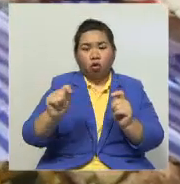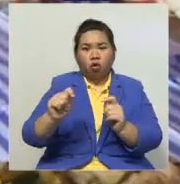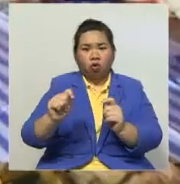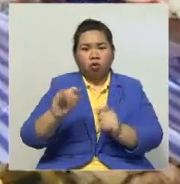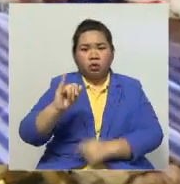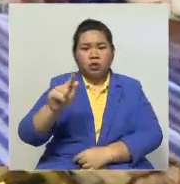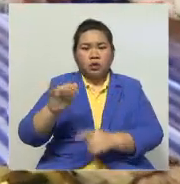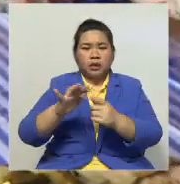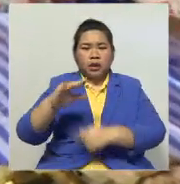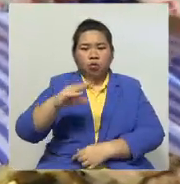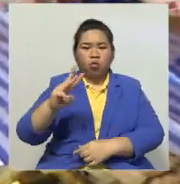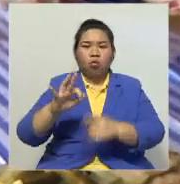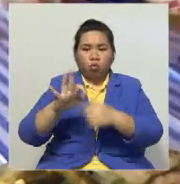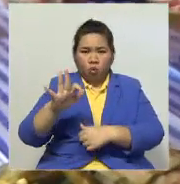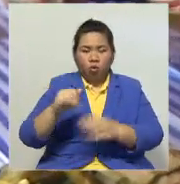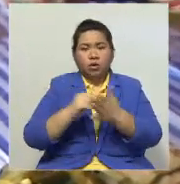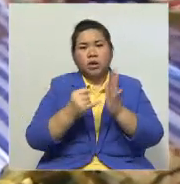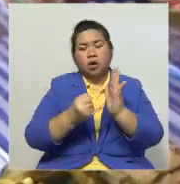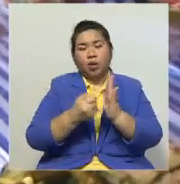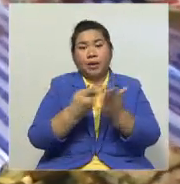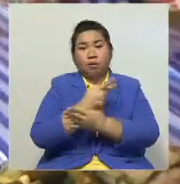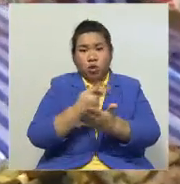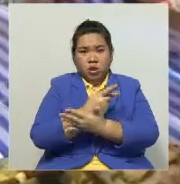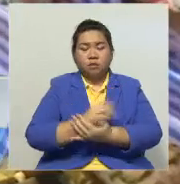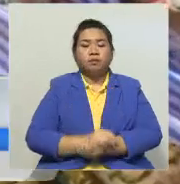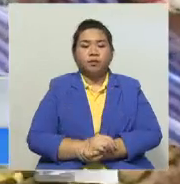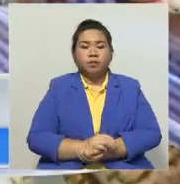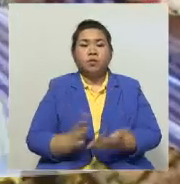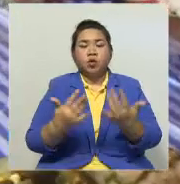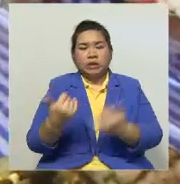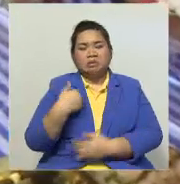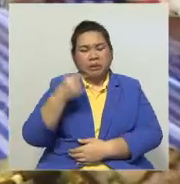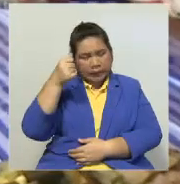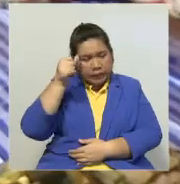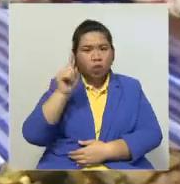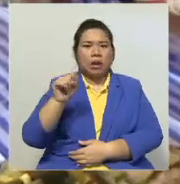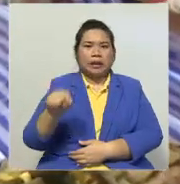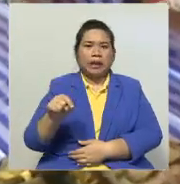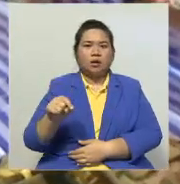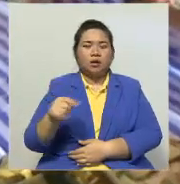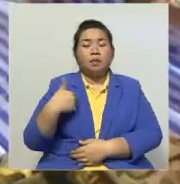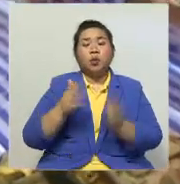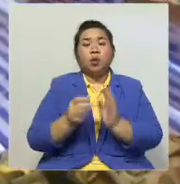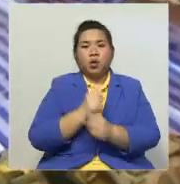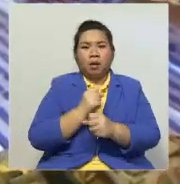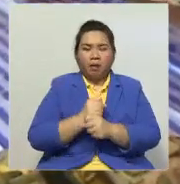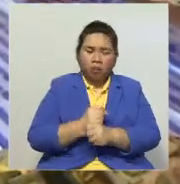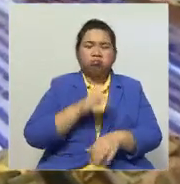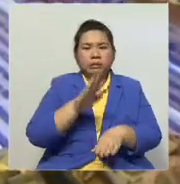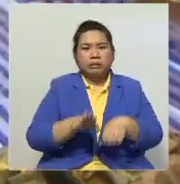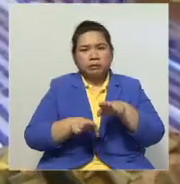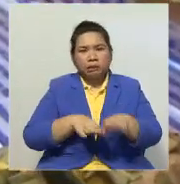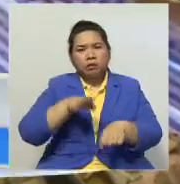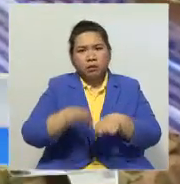ไล่โว่อำเภอสังขละบุรีจังหวัดกาญจนบุรีนะคะวันนี้ก็ถือว่าเป็นอีกหนึ่งวันที่ชาวบ้านรวมถึงเจ้าที่นั้นจะต้องเดินทาง